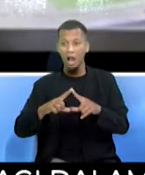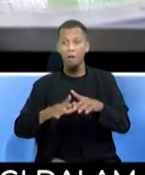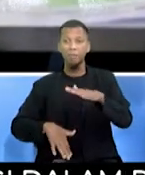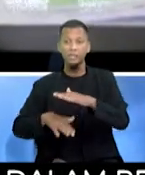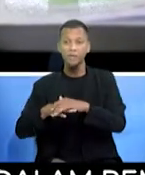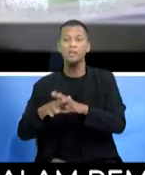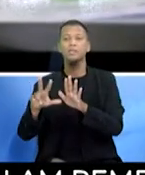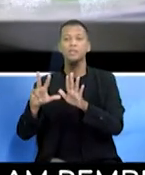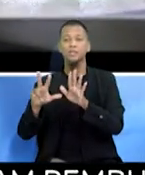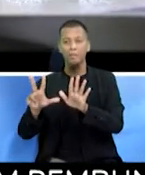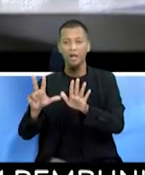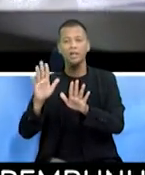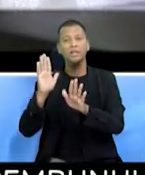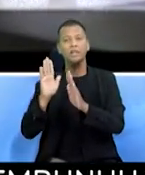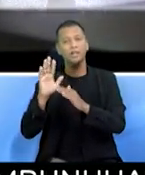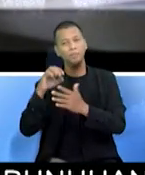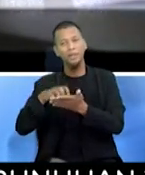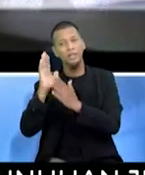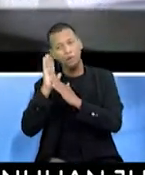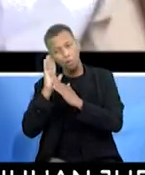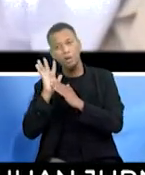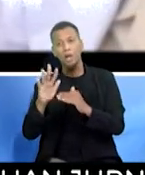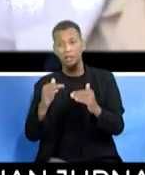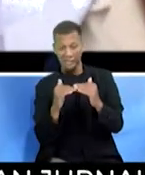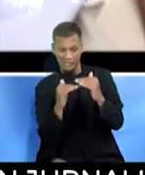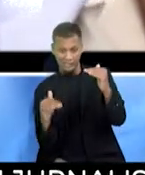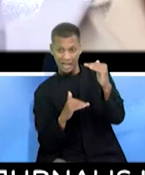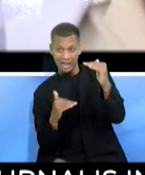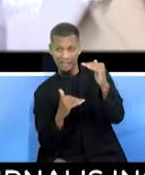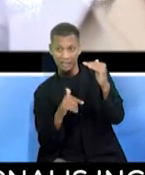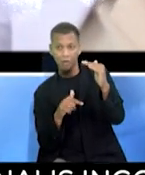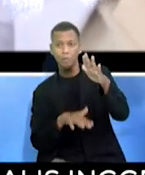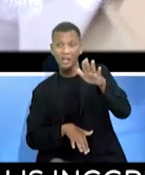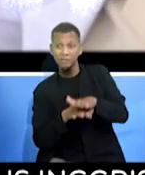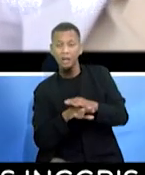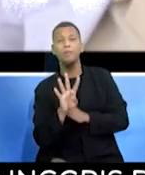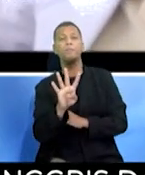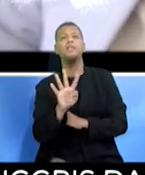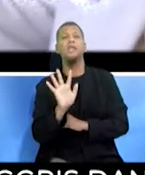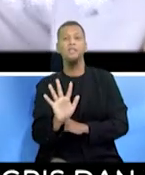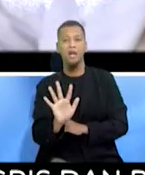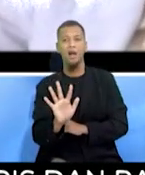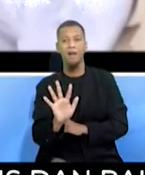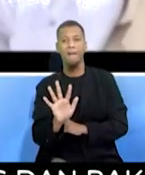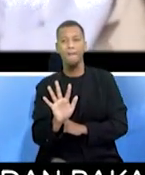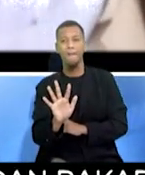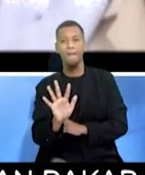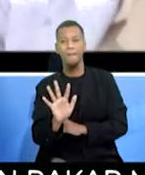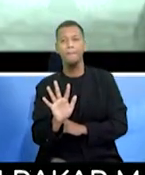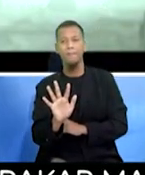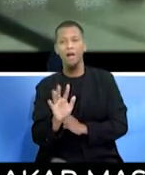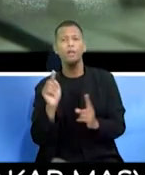dengan adanya standar kelas dalam kris ini dibatasi maksimal hanya 4 begitu, sehingga meningkatkan kenyamanan pelayanan